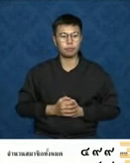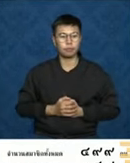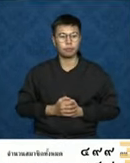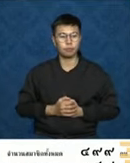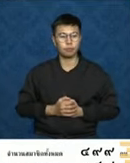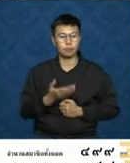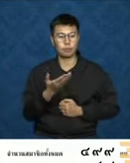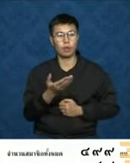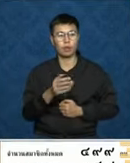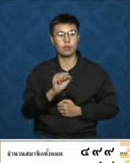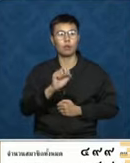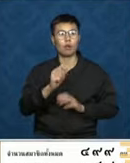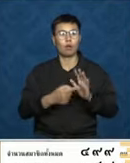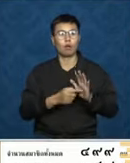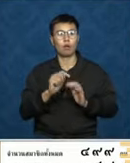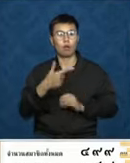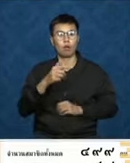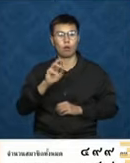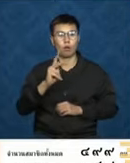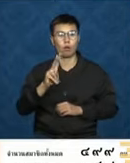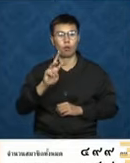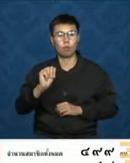เชิญท่านสังคมแดงโชติ